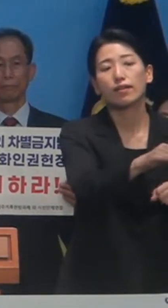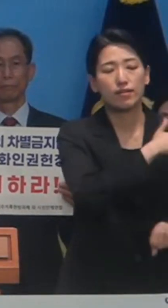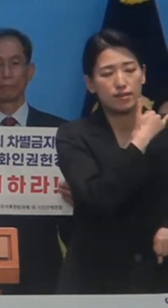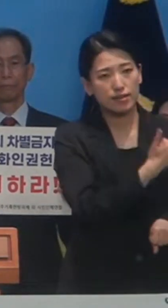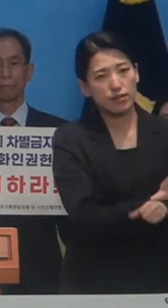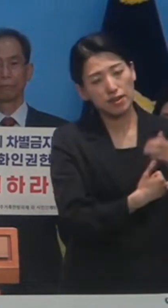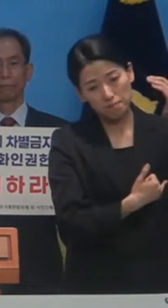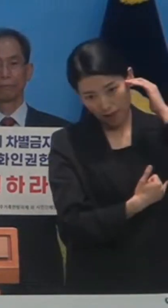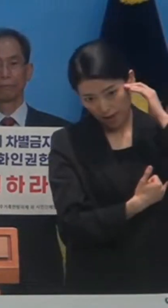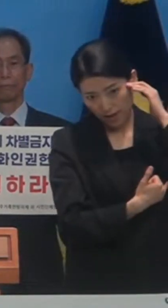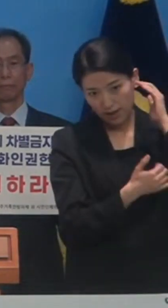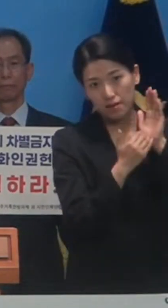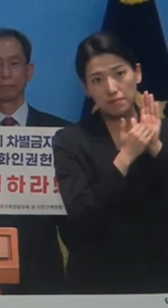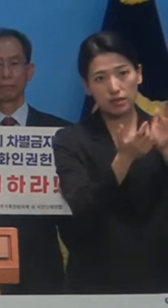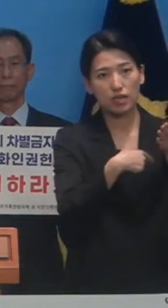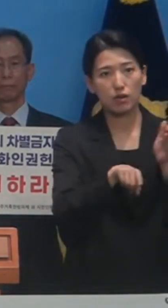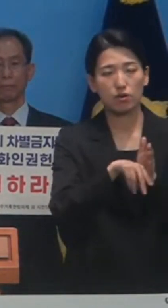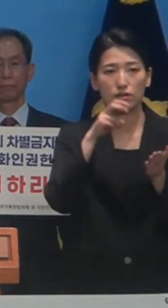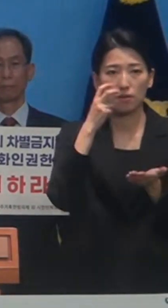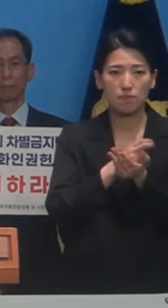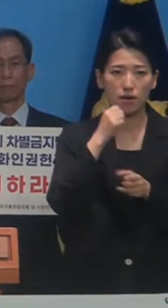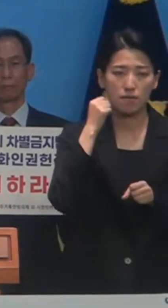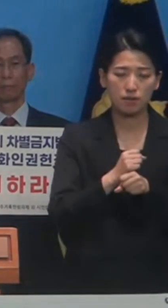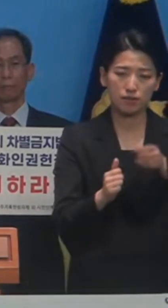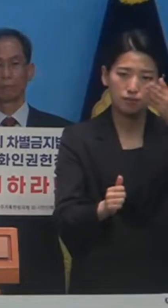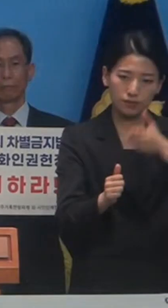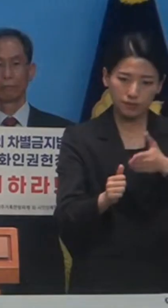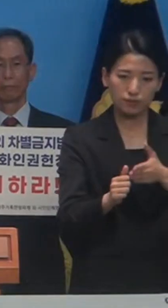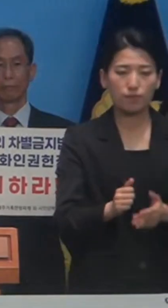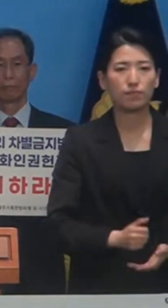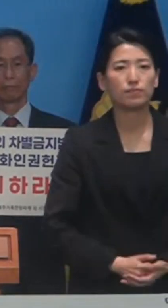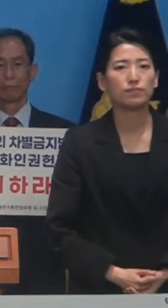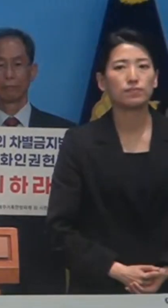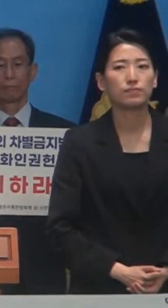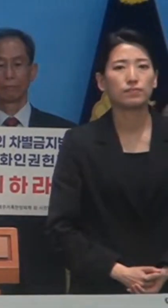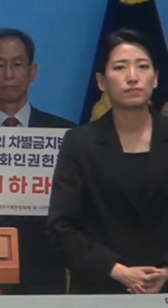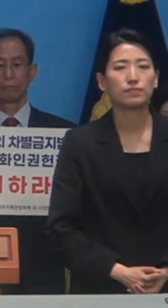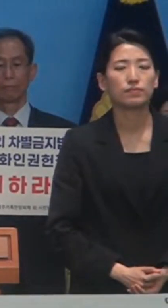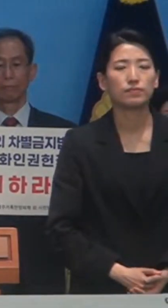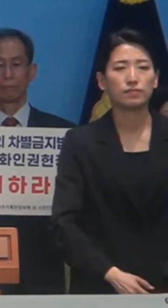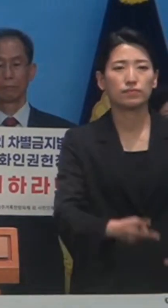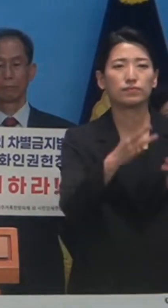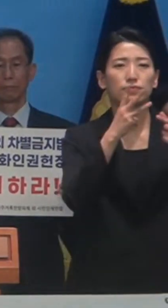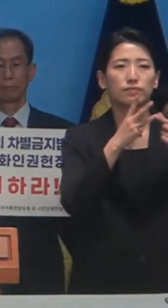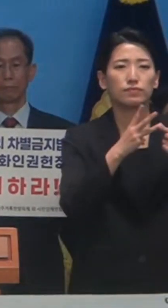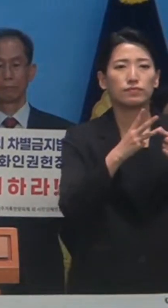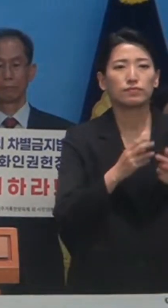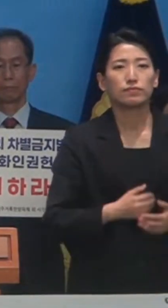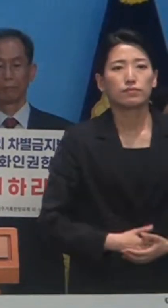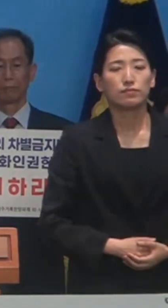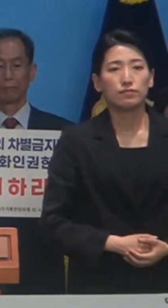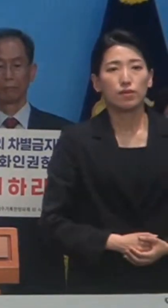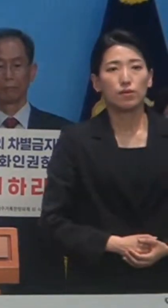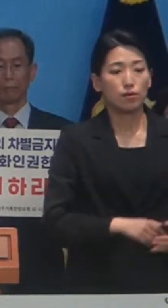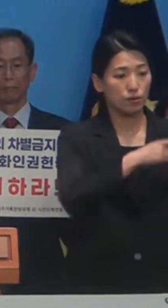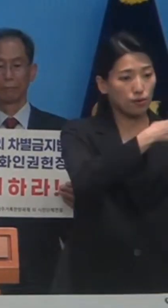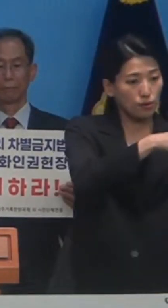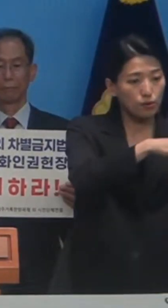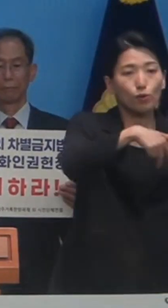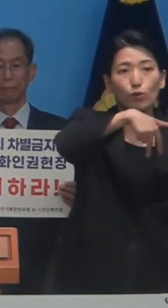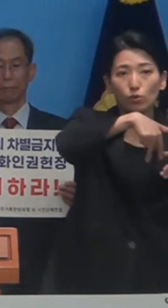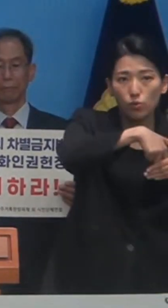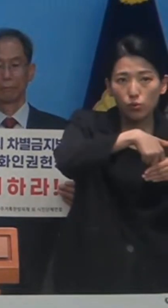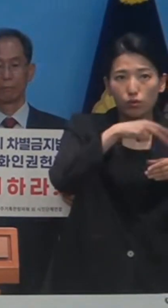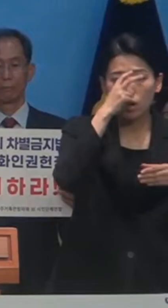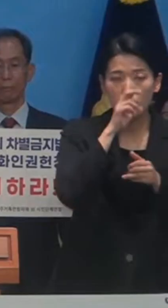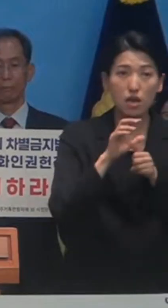인권조례 남용방지법을 제정을 추진해 주십시오. 세 번째, 교육, 종교,